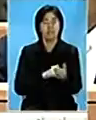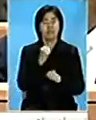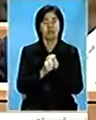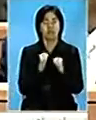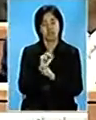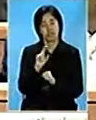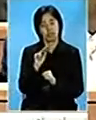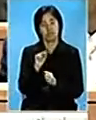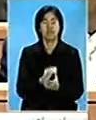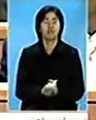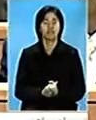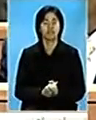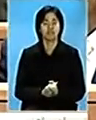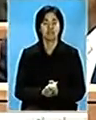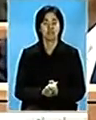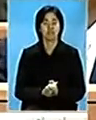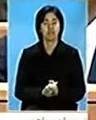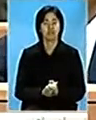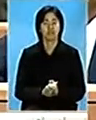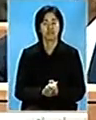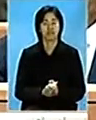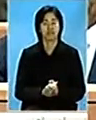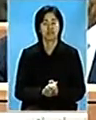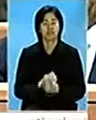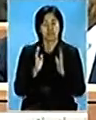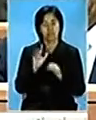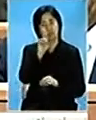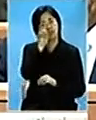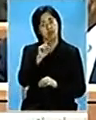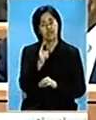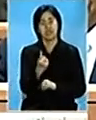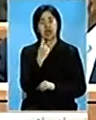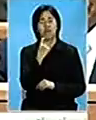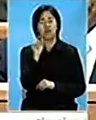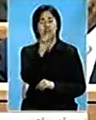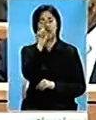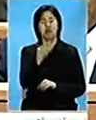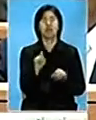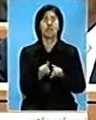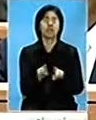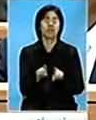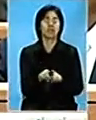ในสภานี้กลับต้องมาเจอคำถามแบบนี้อีกแล้ว